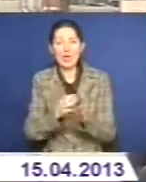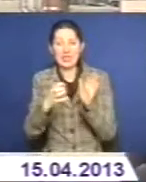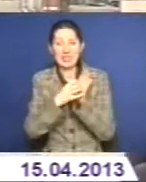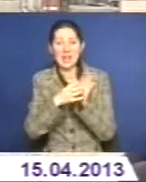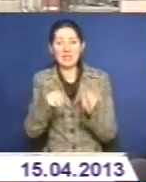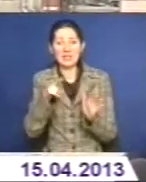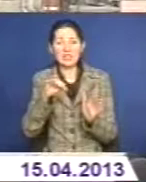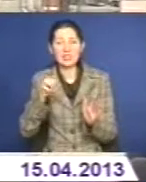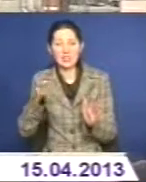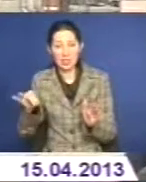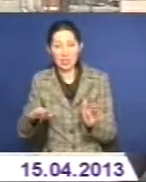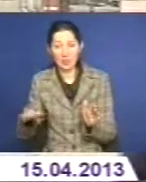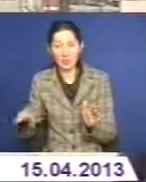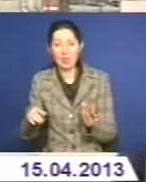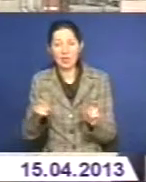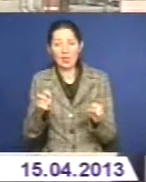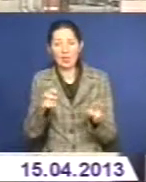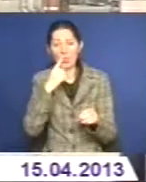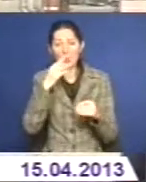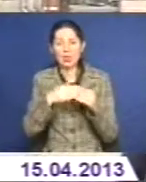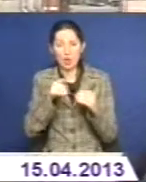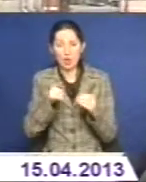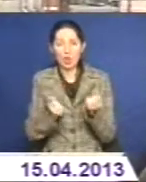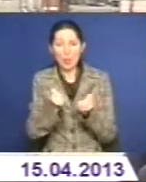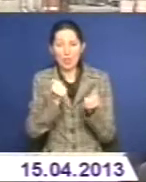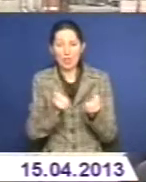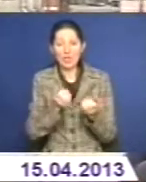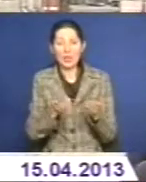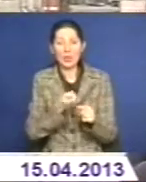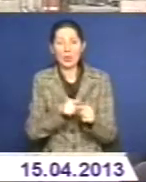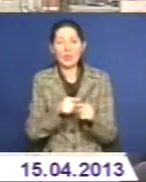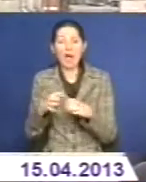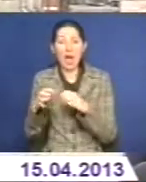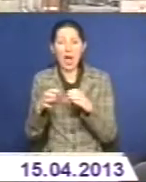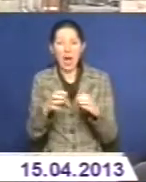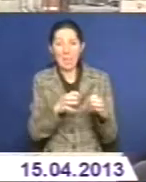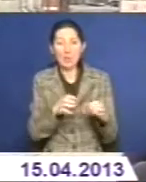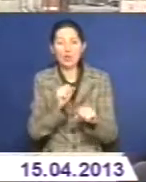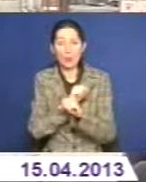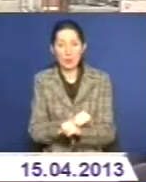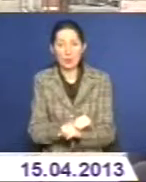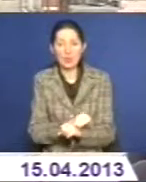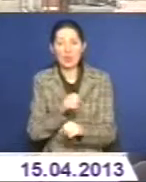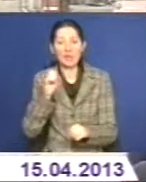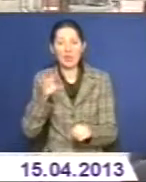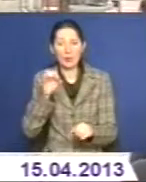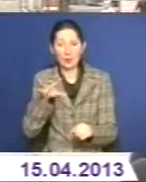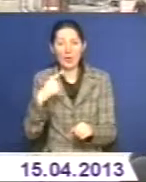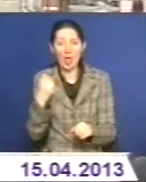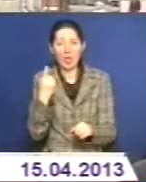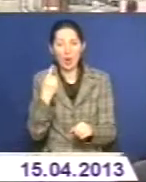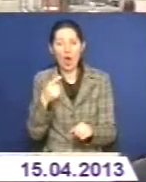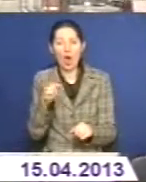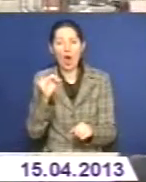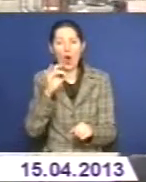«Діти», наближаючись до нього, якщо даний транспортний засіб зупинився з увімкненим проблисковим маячком